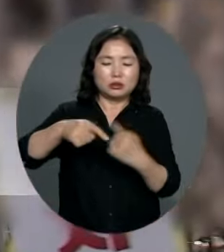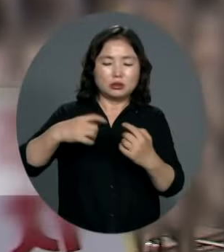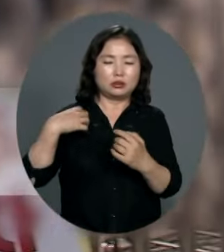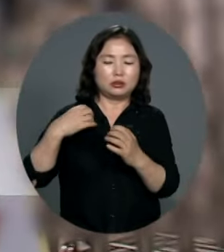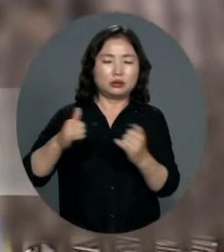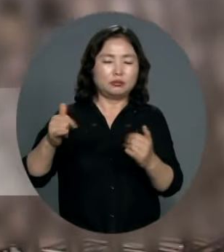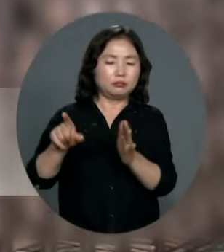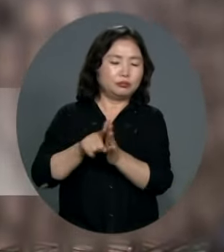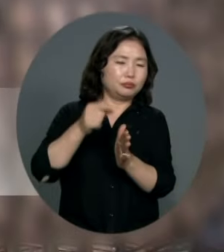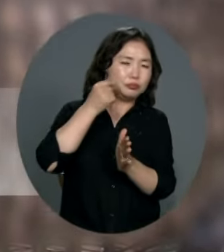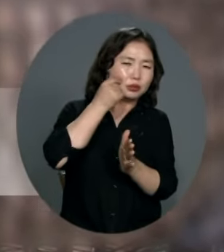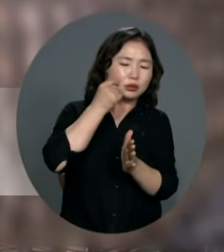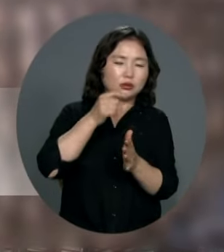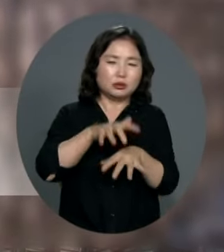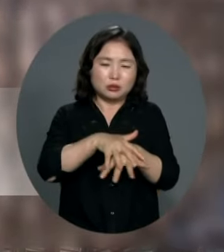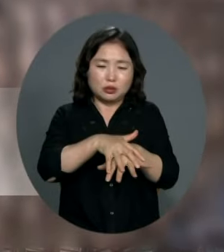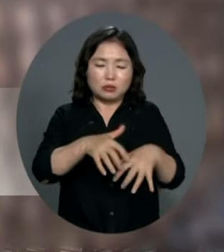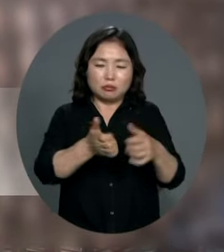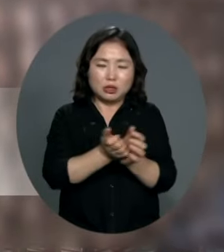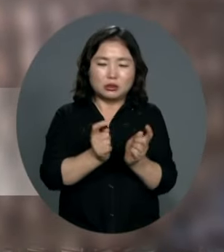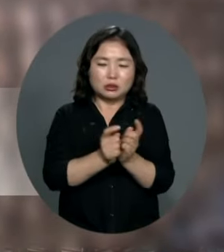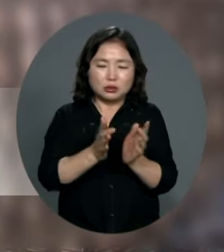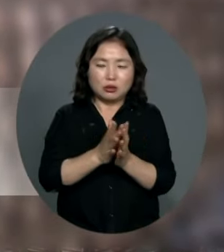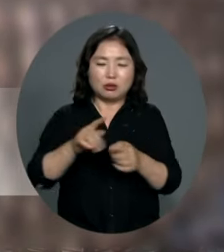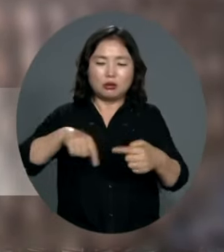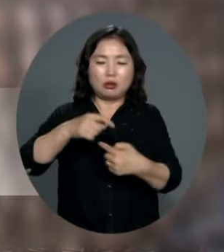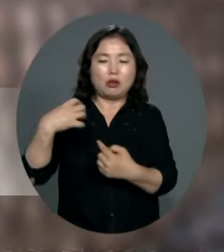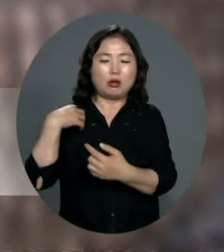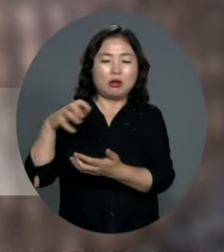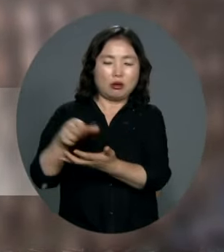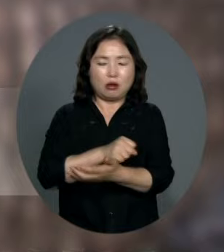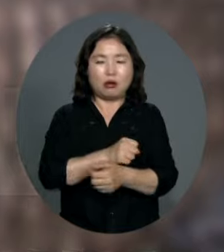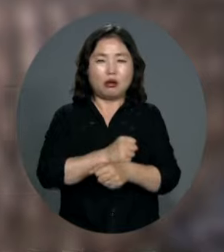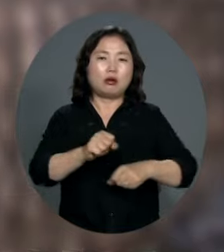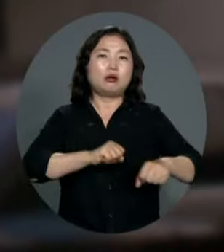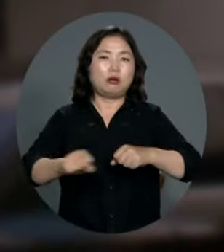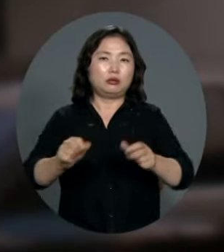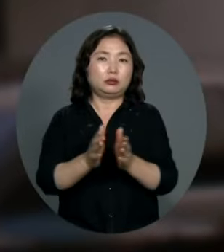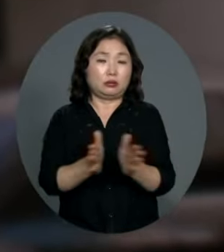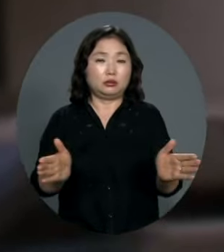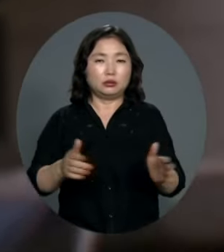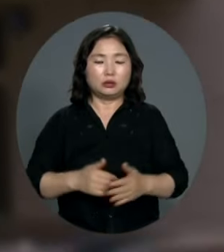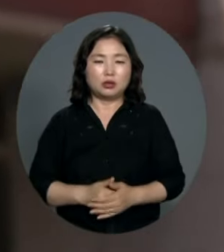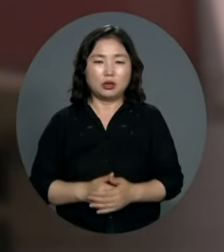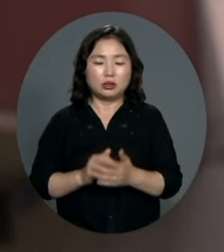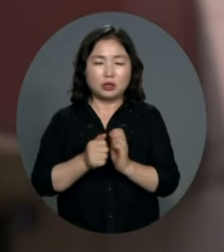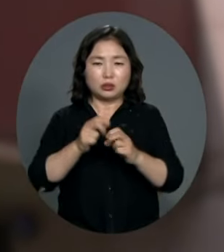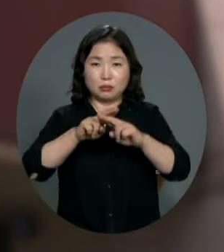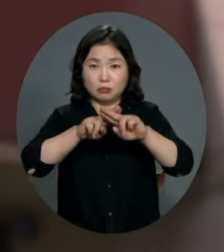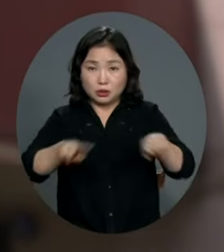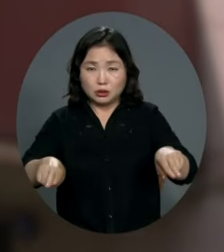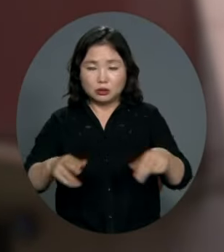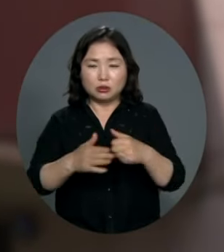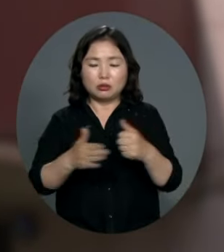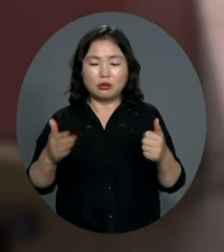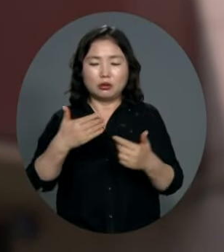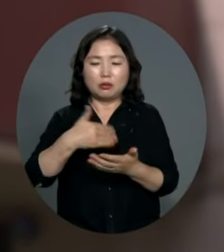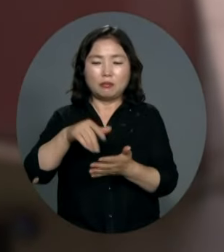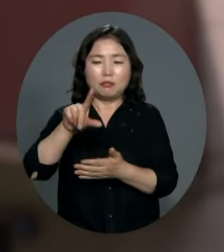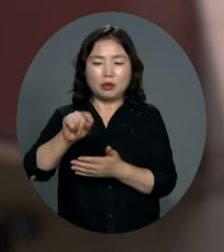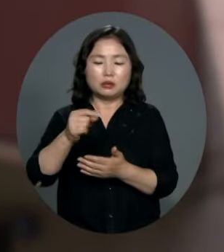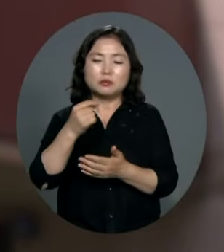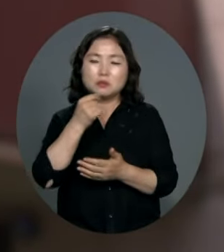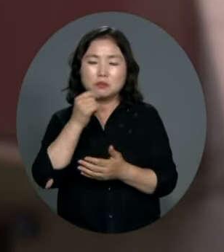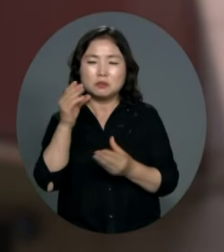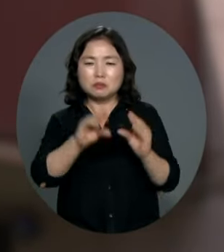수 없다며 조합을 결성해 직접 경영권 확보에 나섰습니다. 상장 폐지로 만여 명의 소액